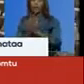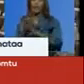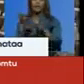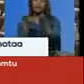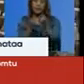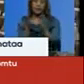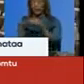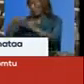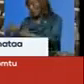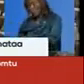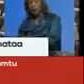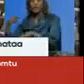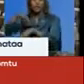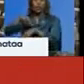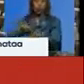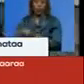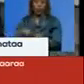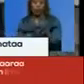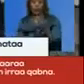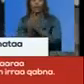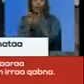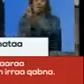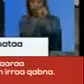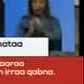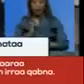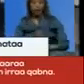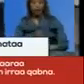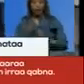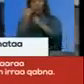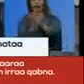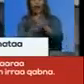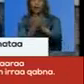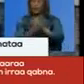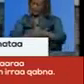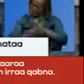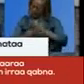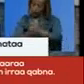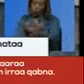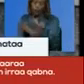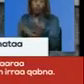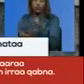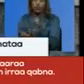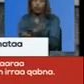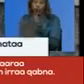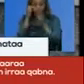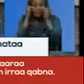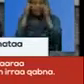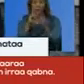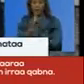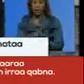እንቅስቃሴ ከጎናችን የቆማችሁ የልማት አጋሮቻችን የሀገራችን ጥብቅ ወዳጆች እንደሆናችሁ